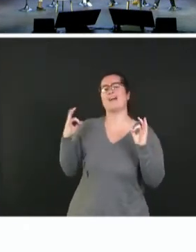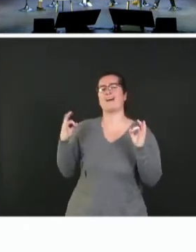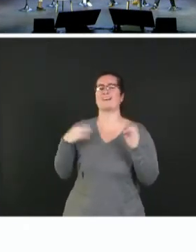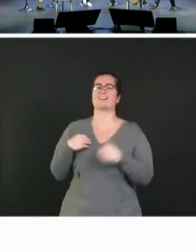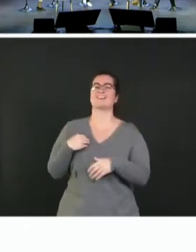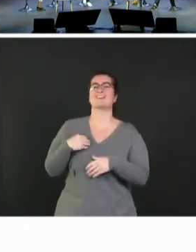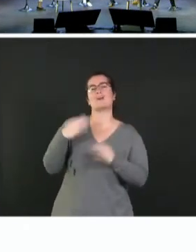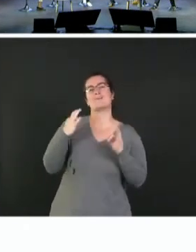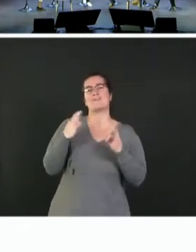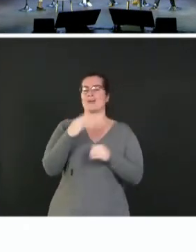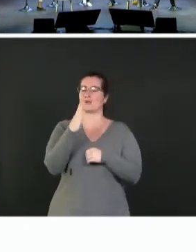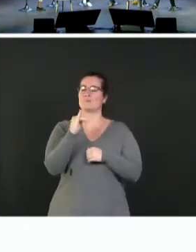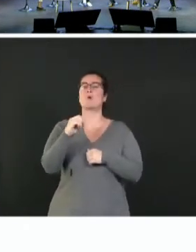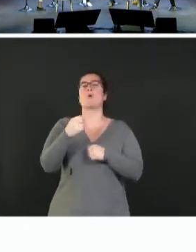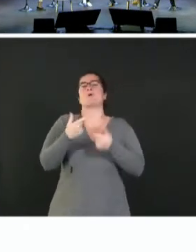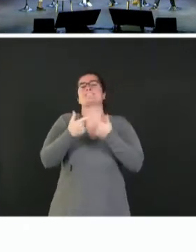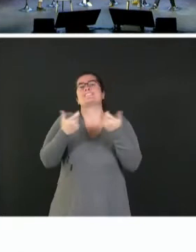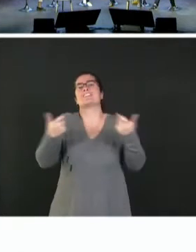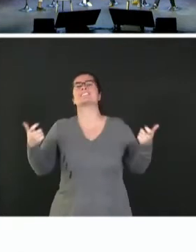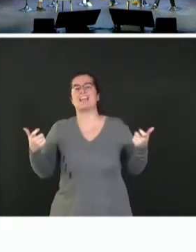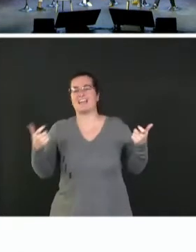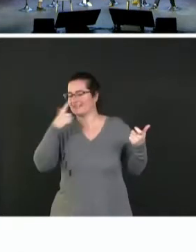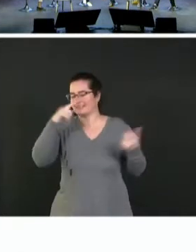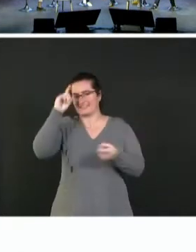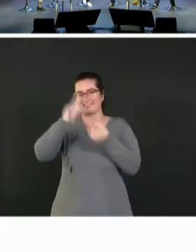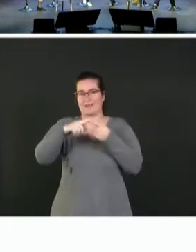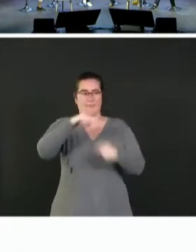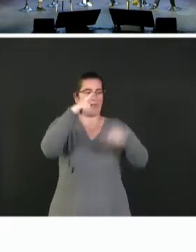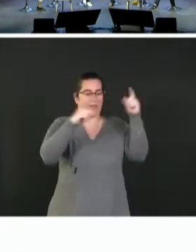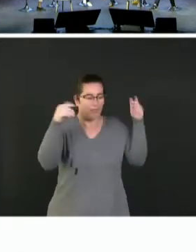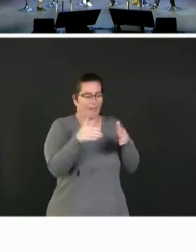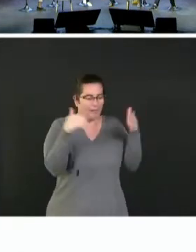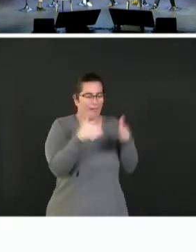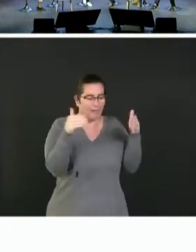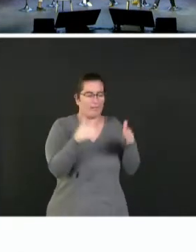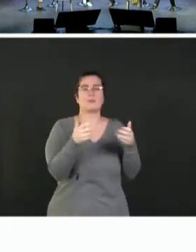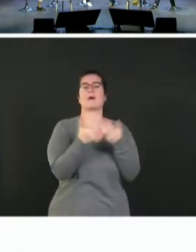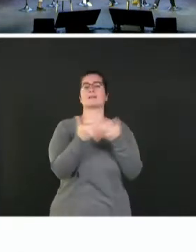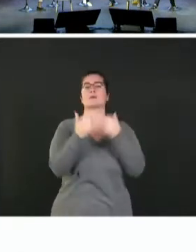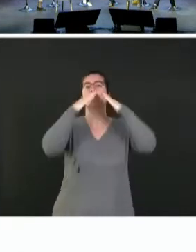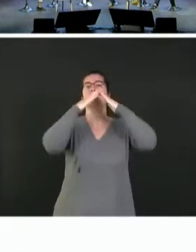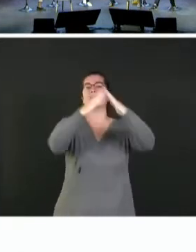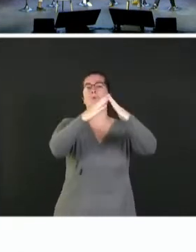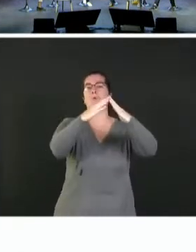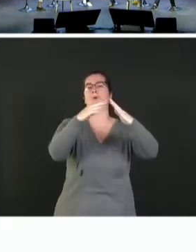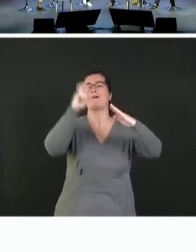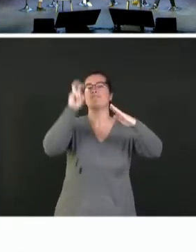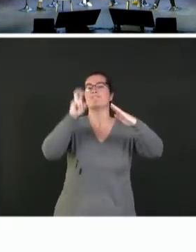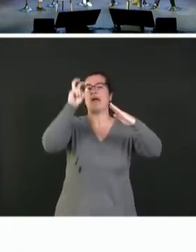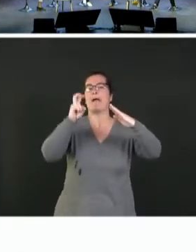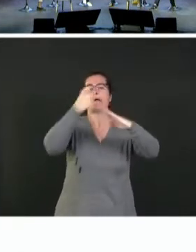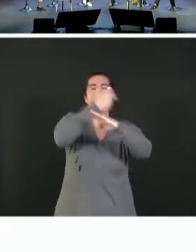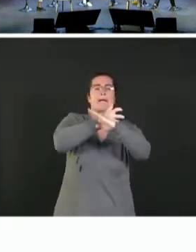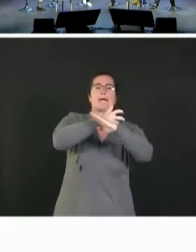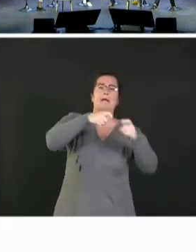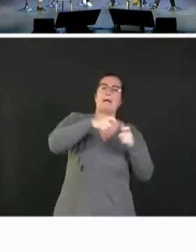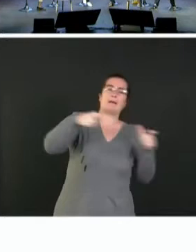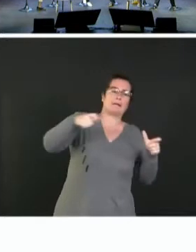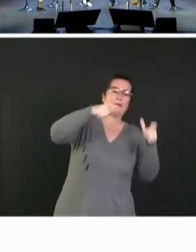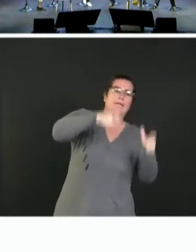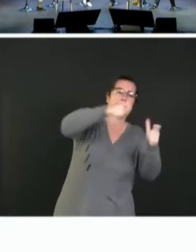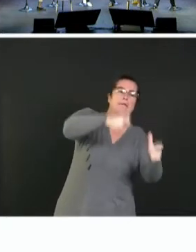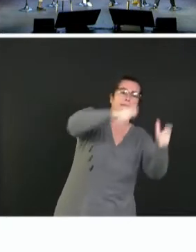au végétal, notamment par des systèmes un peu prêts à l'emploi, de toitures végétalisées en caissettes précultivées, de